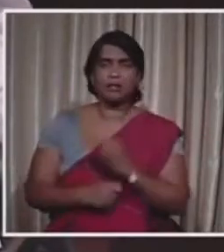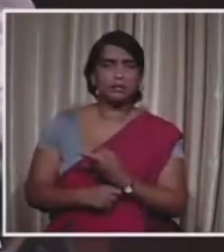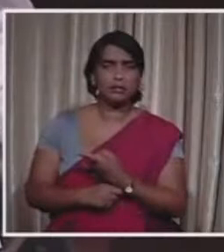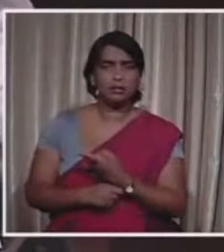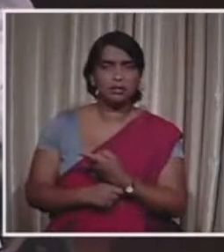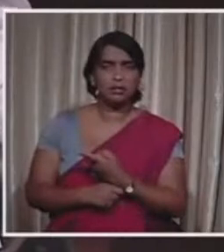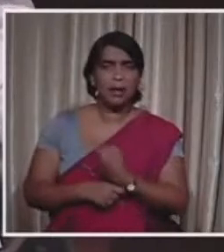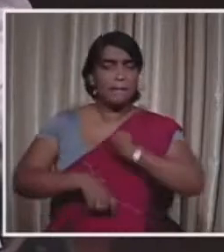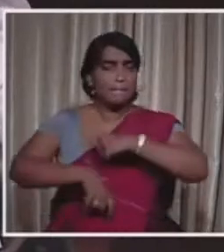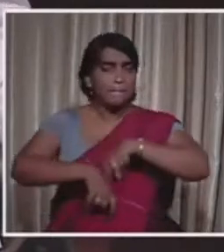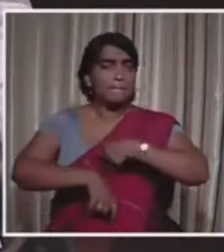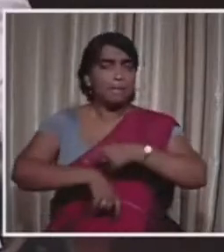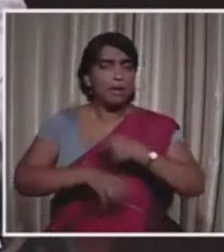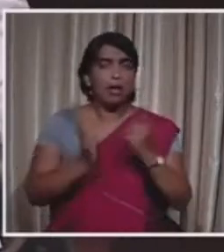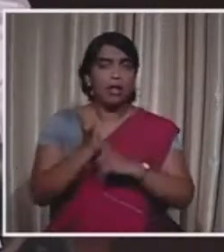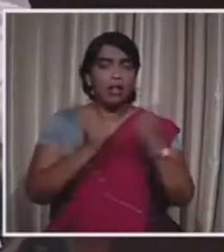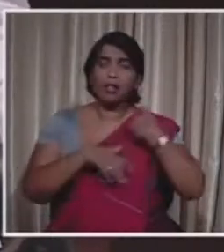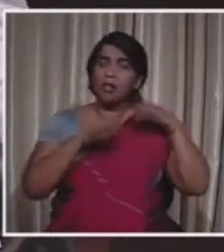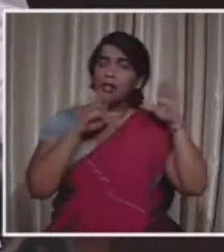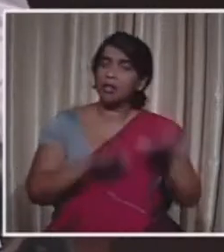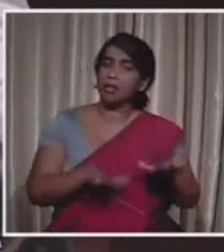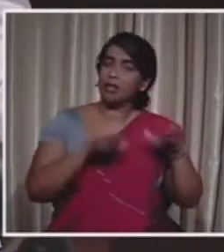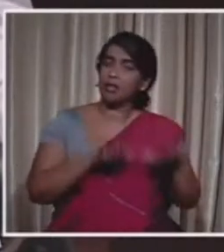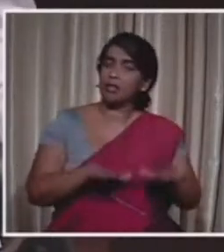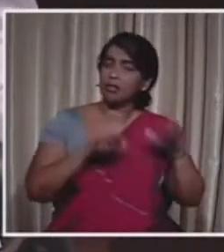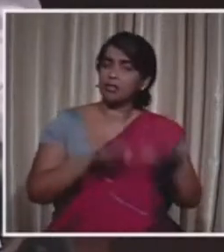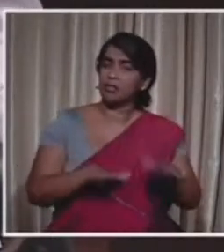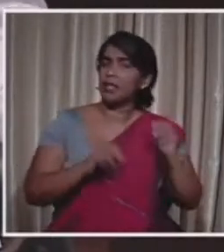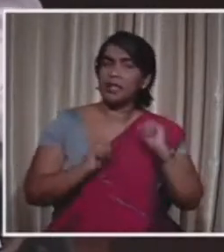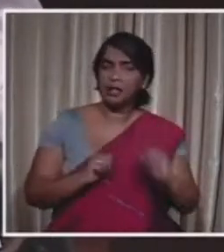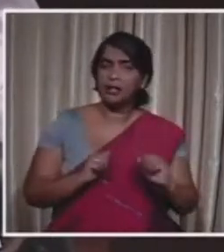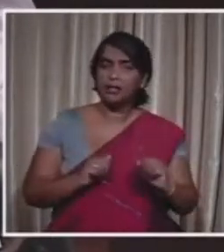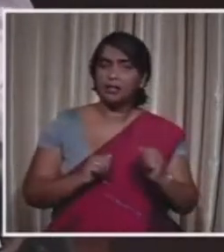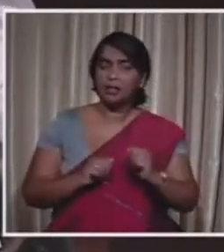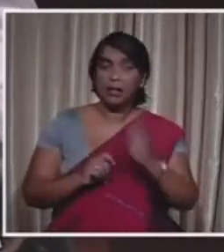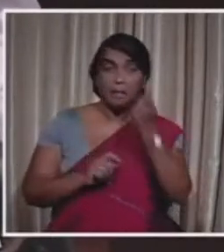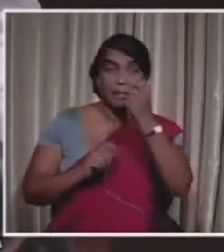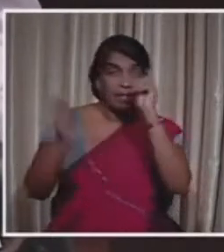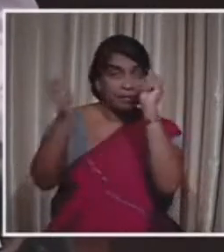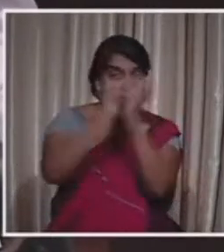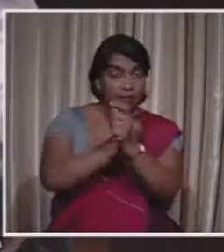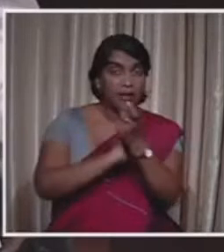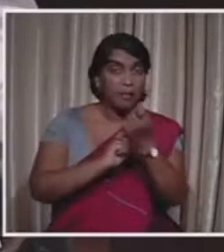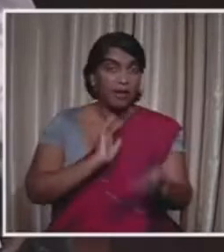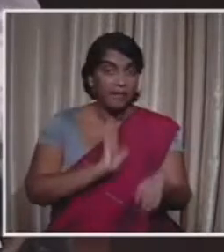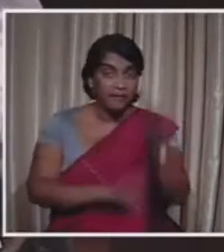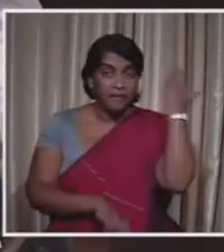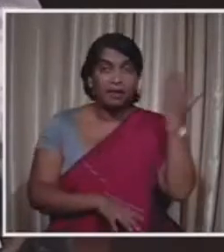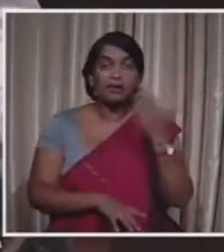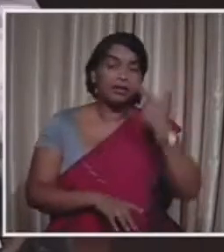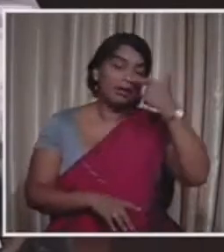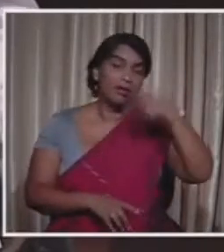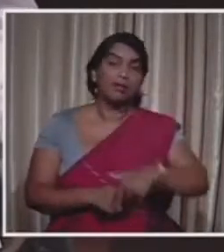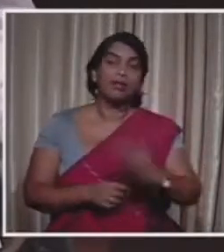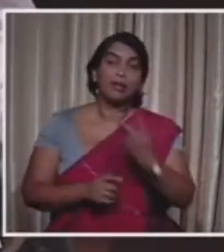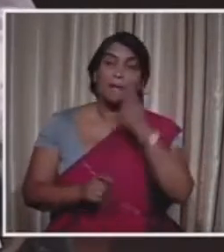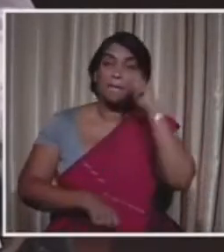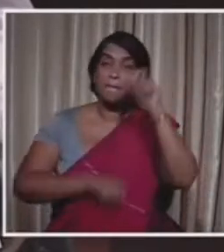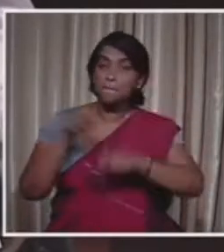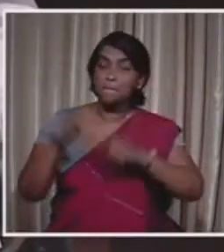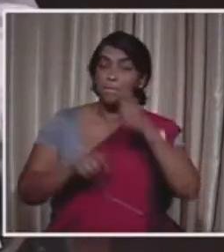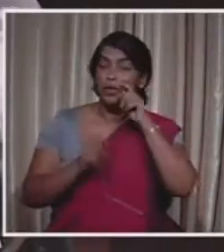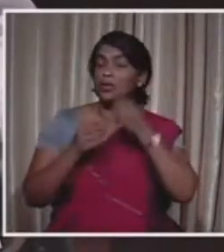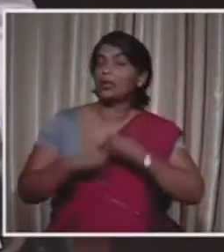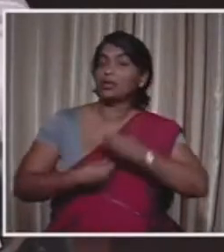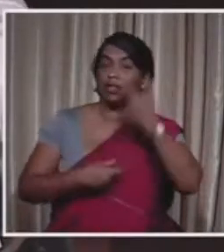ඇයි පැය ගණනාවක් බවුසරේ නතරගෙන තියාගෙන හිටියේ මිල වෙනස් වෙනකන්? වැඩි මිලට මේ රටේ පාරිභෝගික